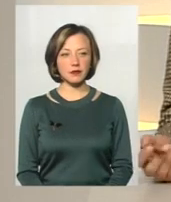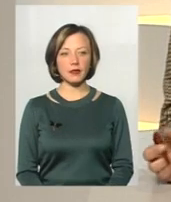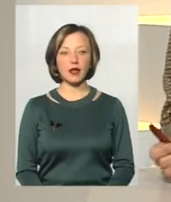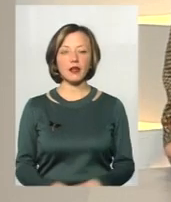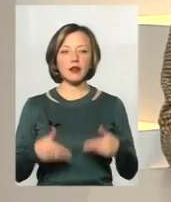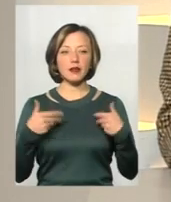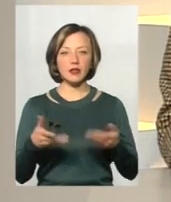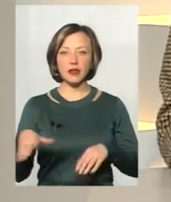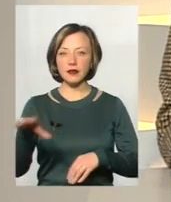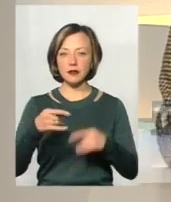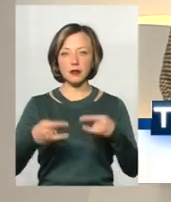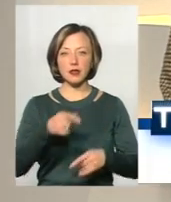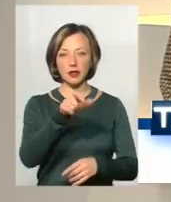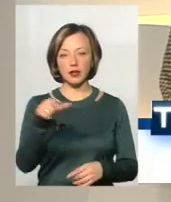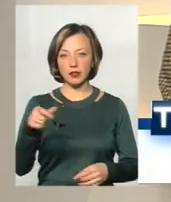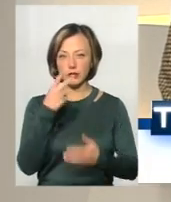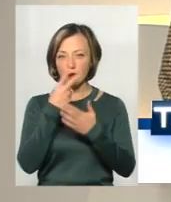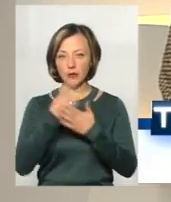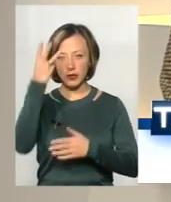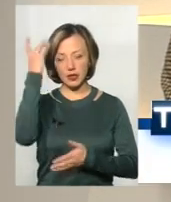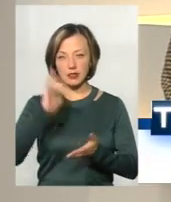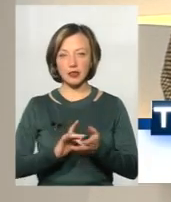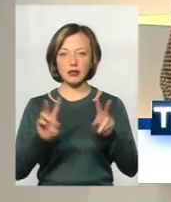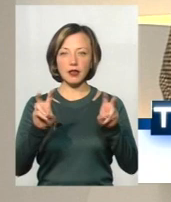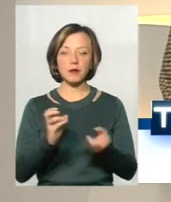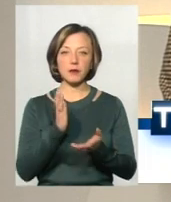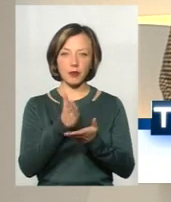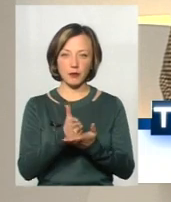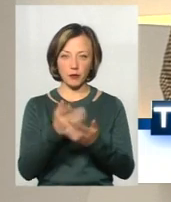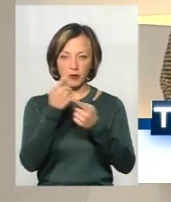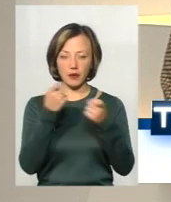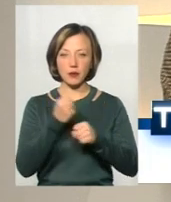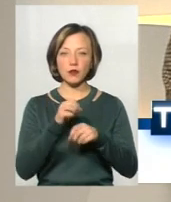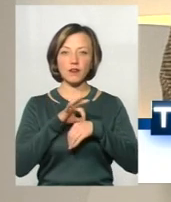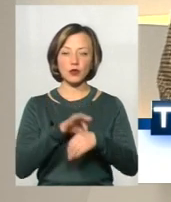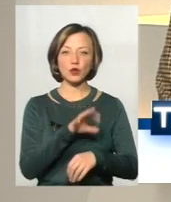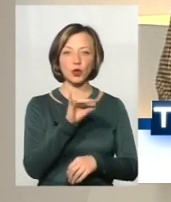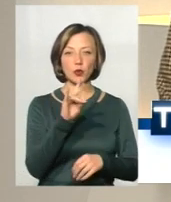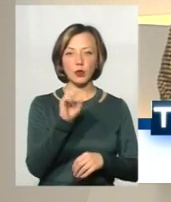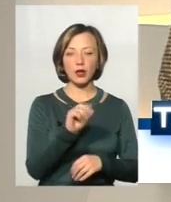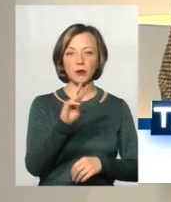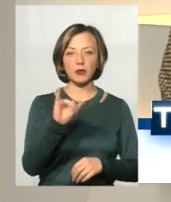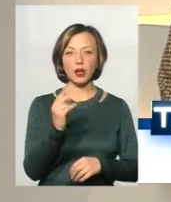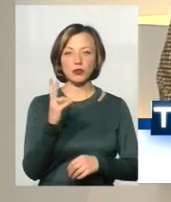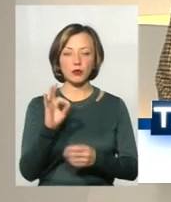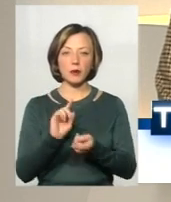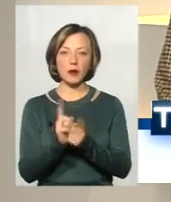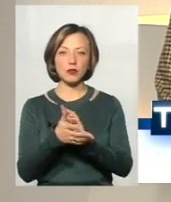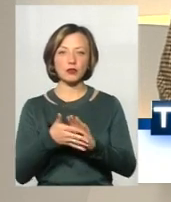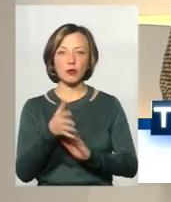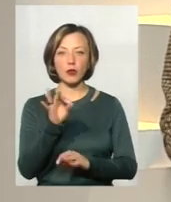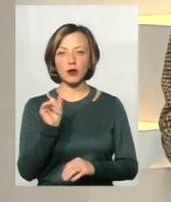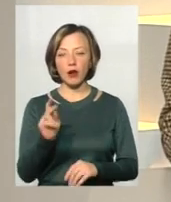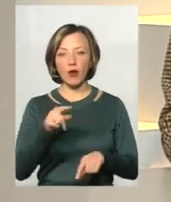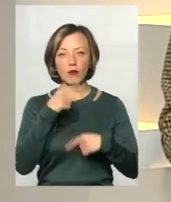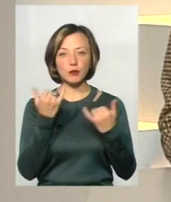Мої вітання усім телеглядачам Поділля Центр в ефірі «Тема». Сьогодні для вас у студії працює ведуча Юна Мітрашко, переклад на мову жестів Ольга Рибак.